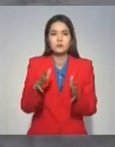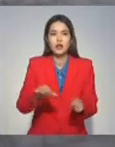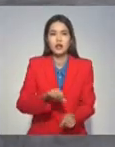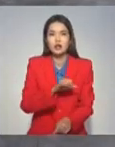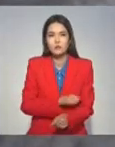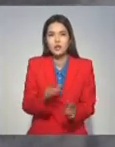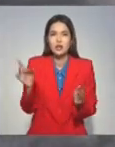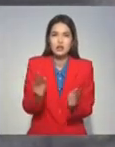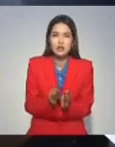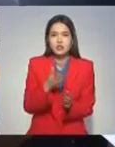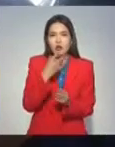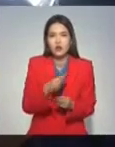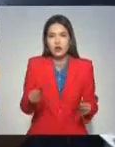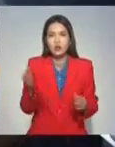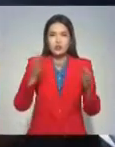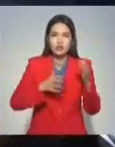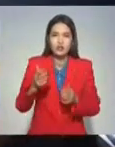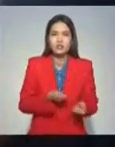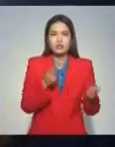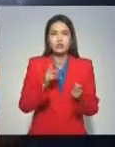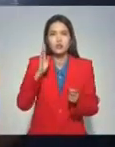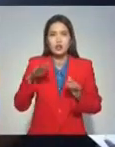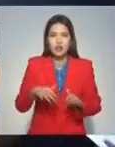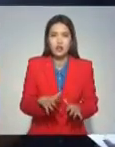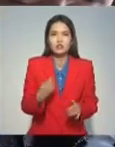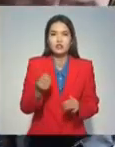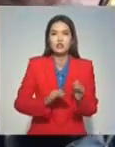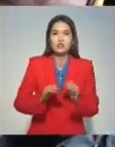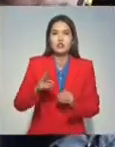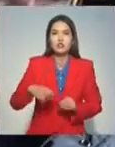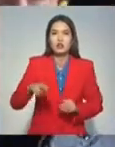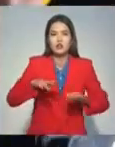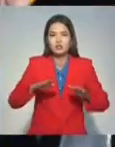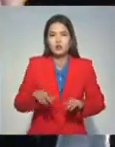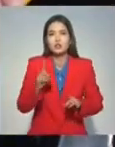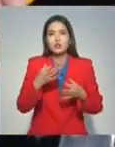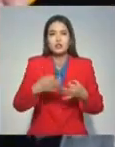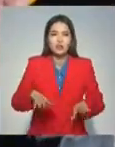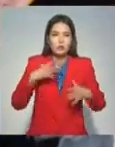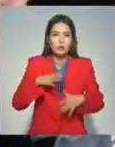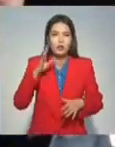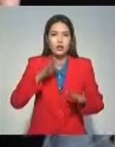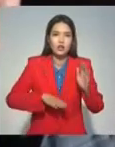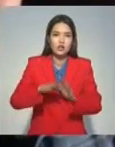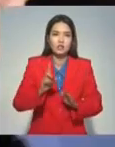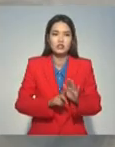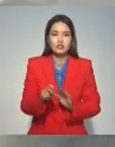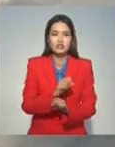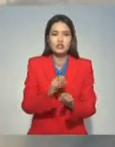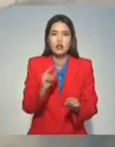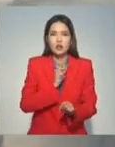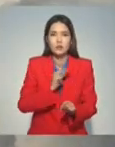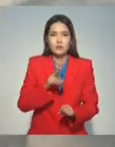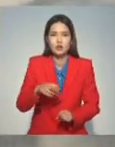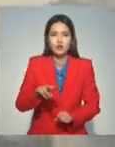Резкое потепление и дожди привели к тому, что в протоках вода пошла поверх ледяной толщи. Чтобы не допустить затоплений, начали взрывные работы.